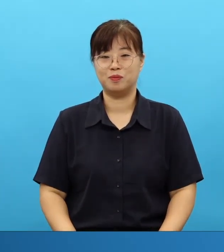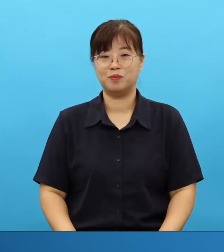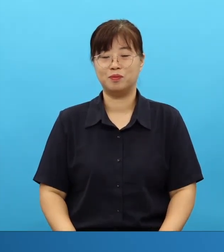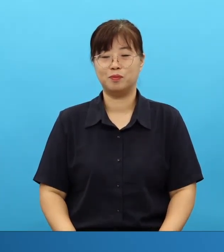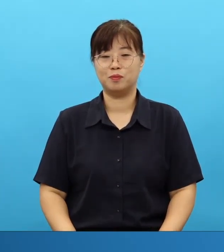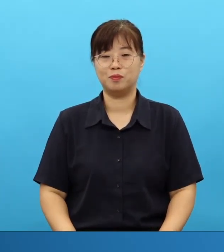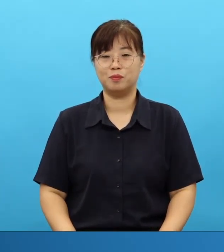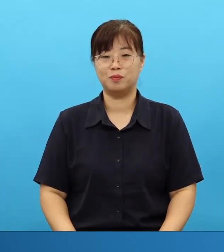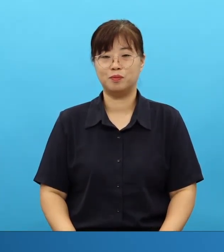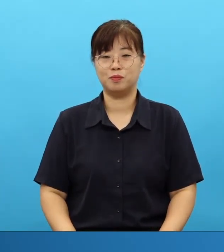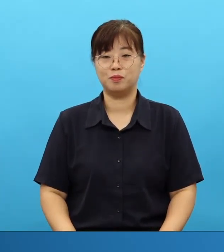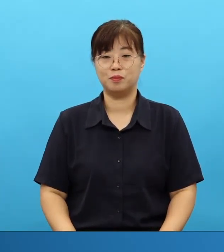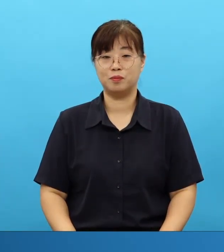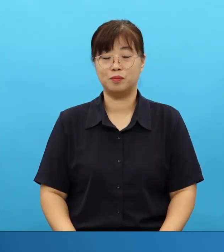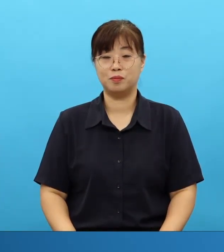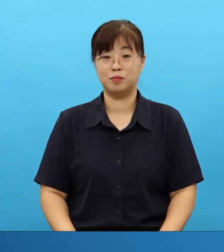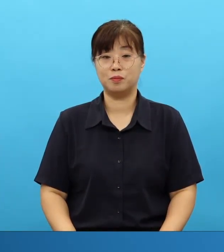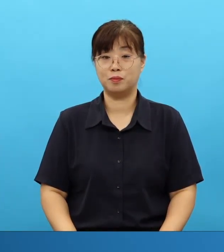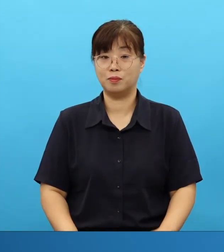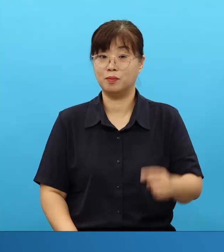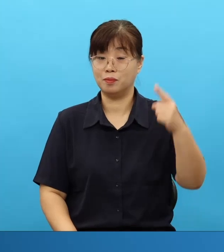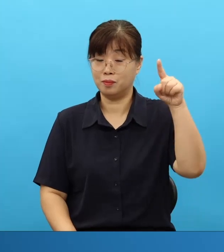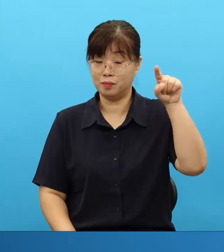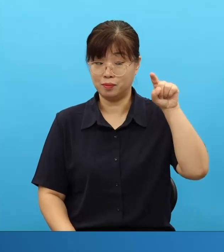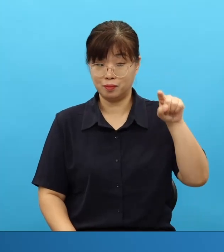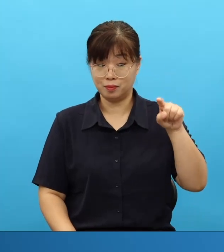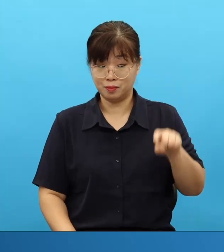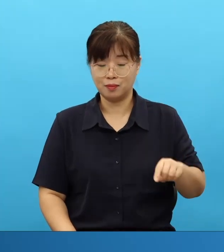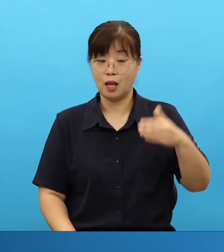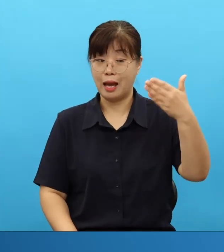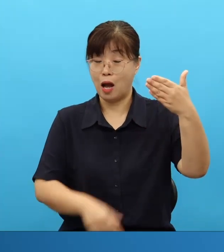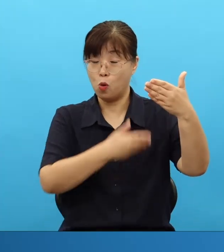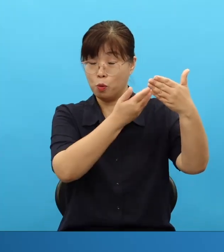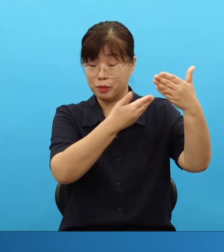여기에다가이 흐름에 내용을